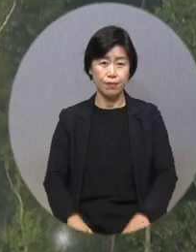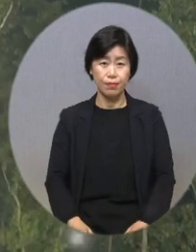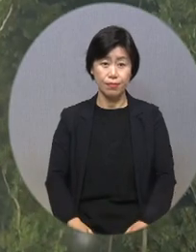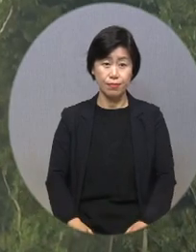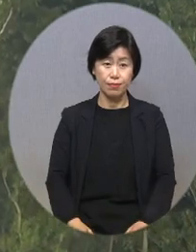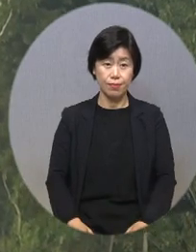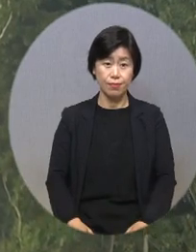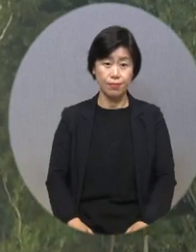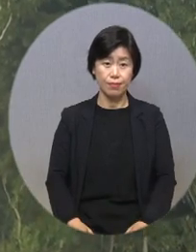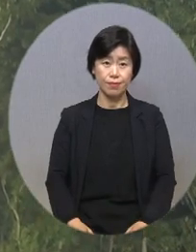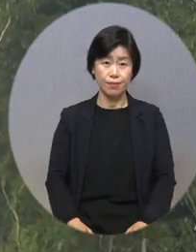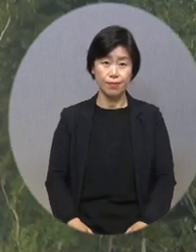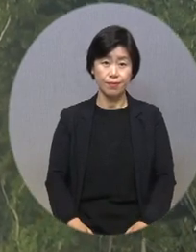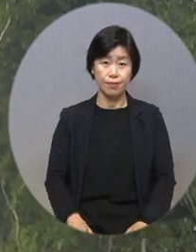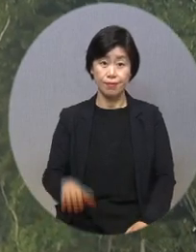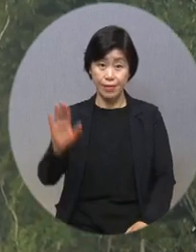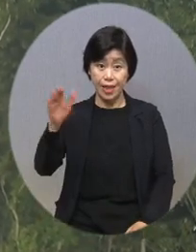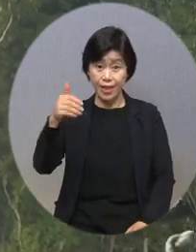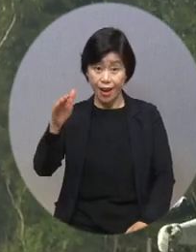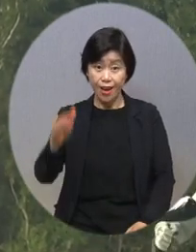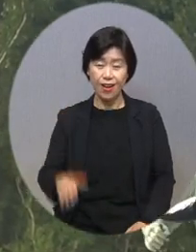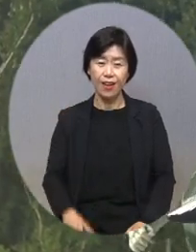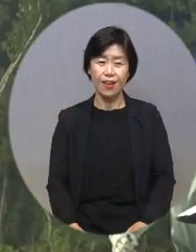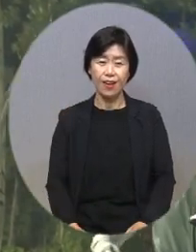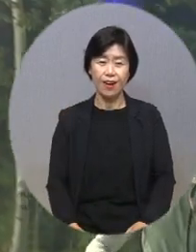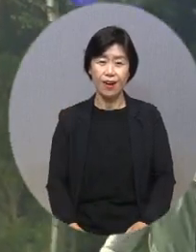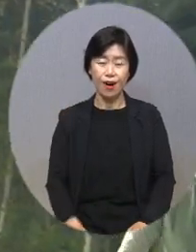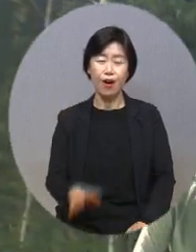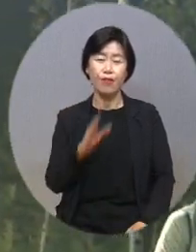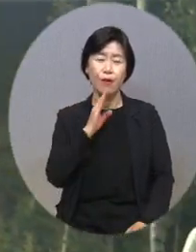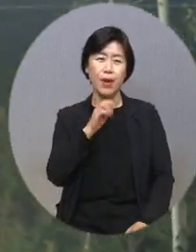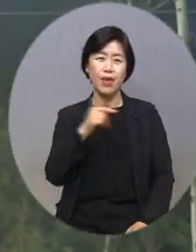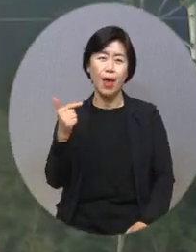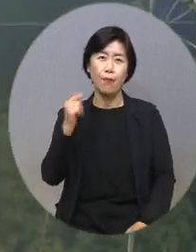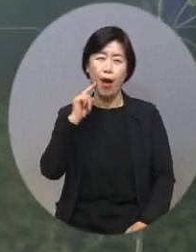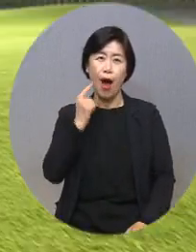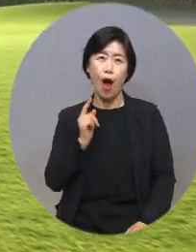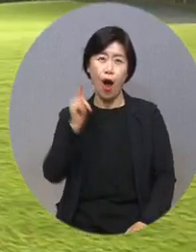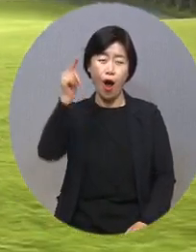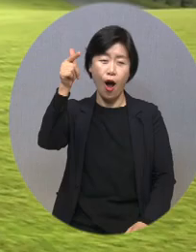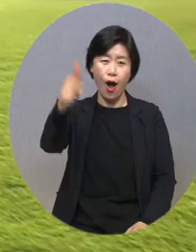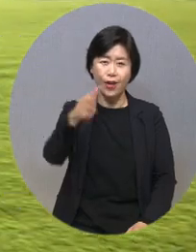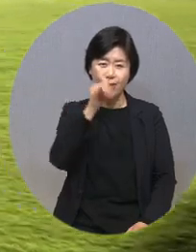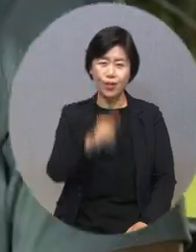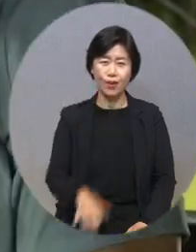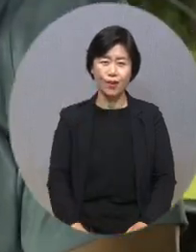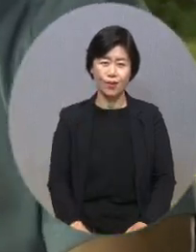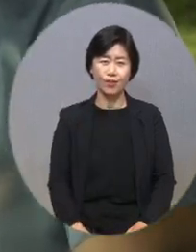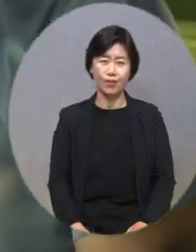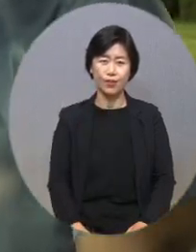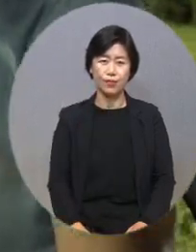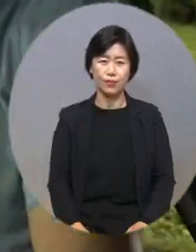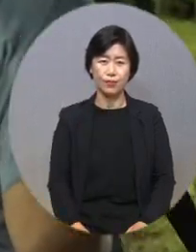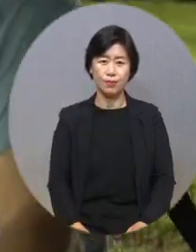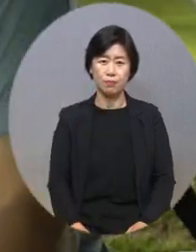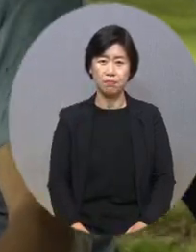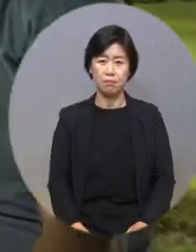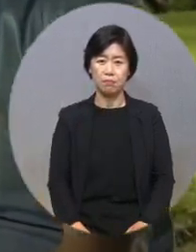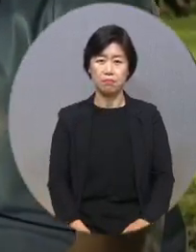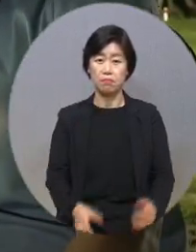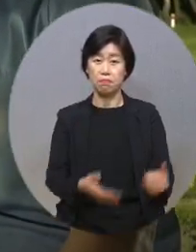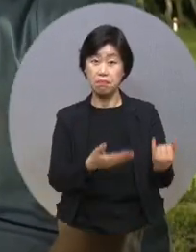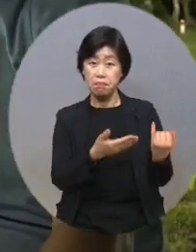와 봤어요? 너무 너무 아름답게 갔어. 아 진짜? 너무 아름다워. 와우. 와. 유진이도 말방구 이런